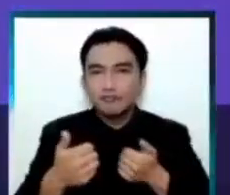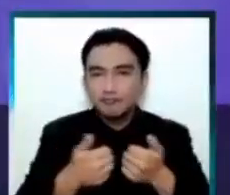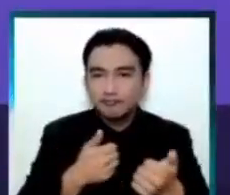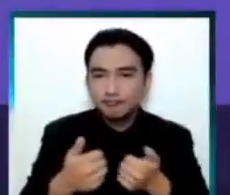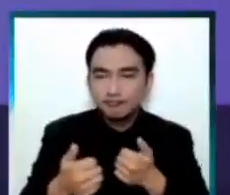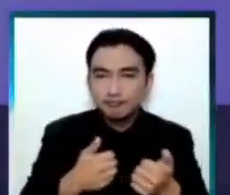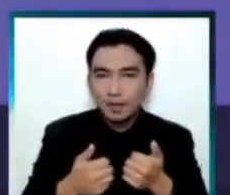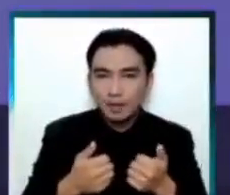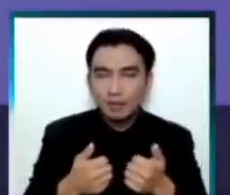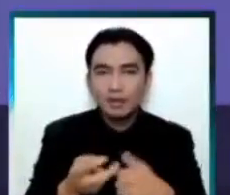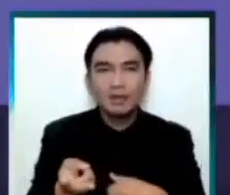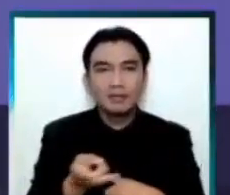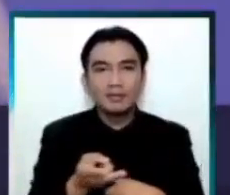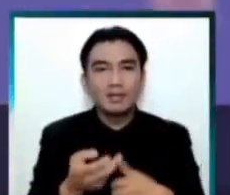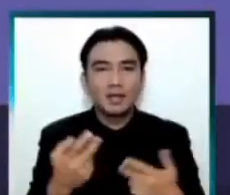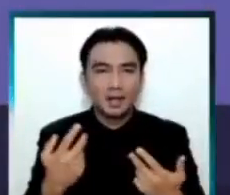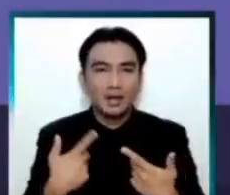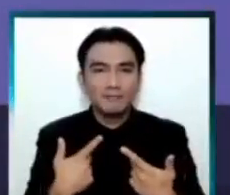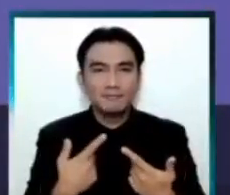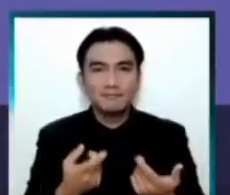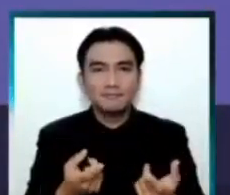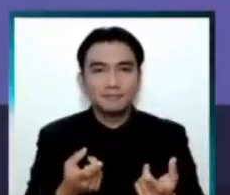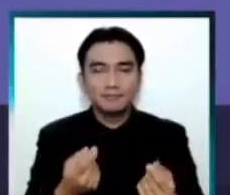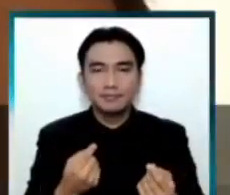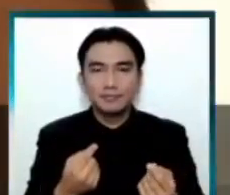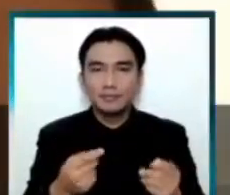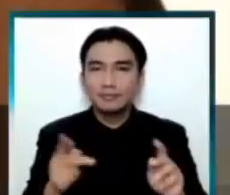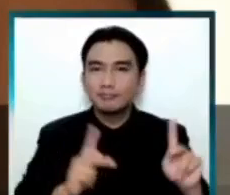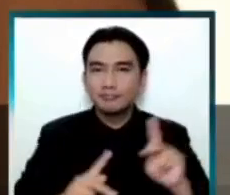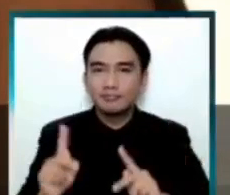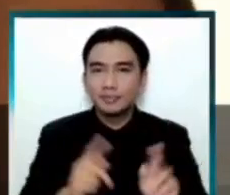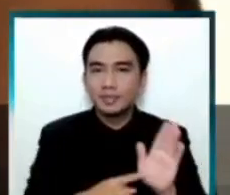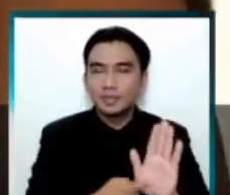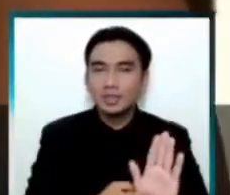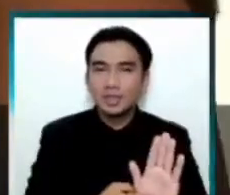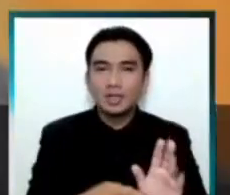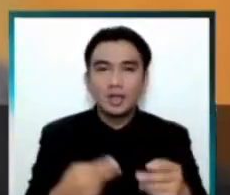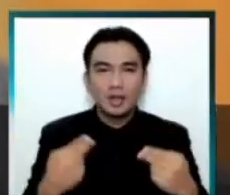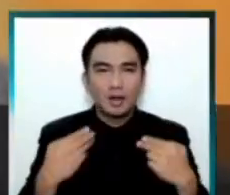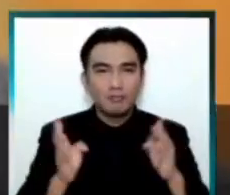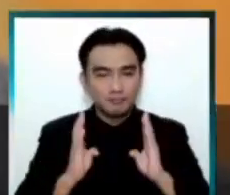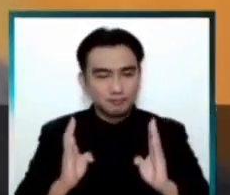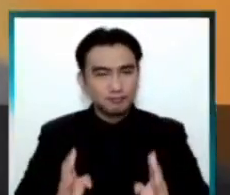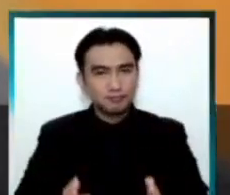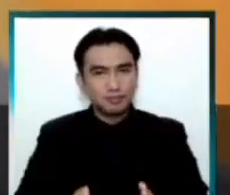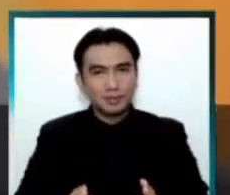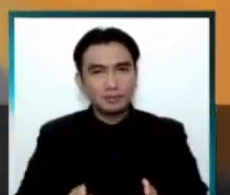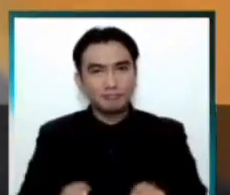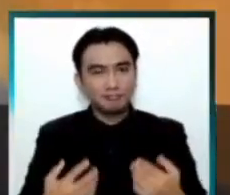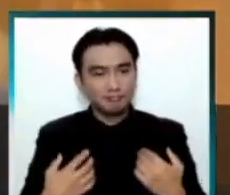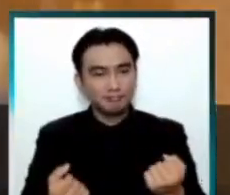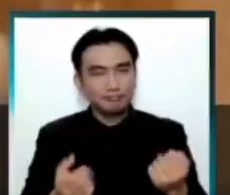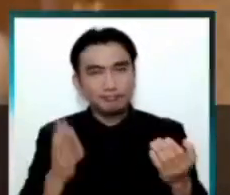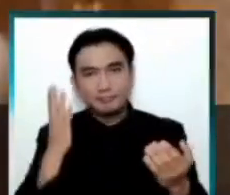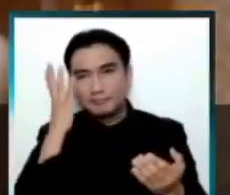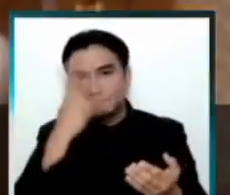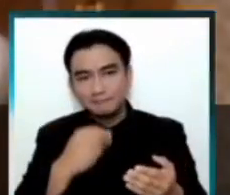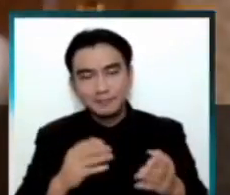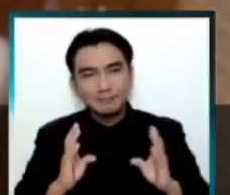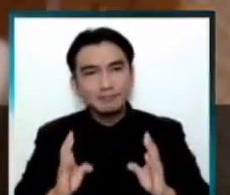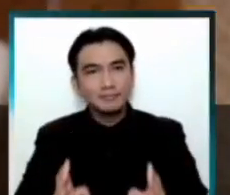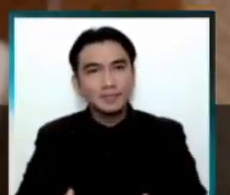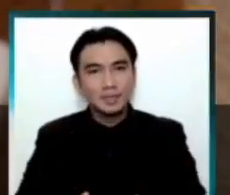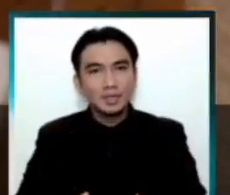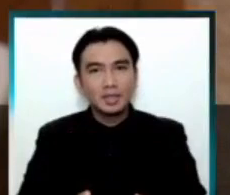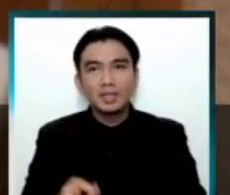performance, flinex din ng nila ang kanilang healthy and toned physique. Abala si Bea at Alden sa halos araw-araw na